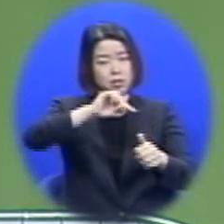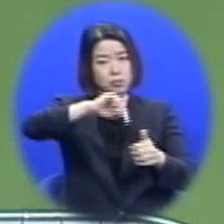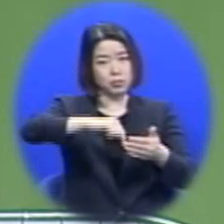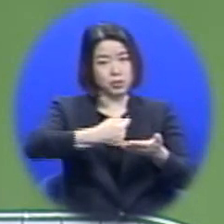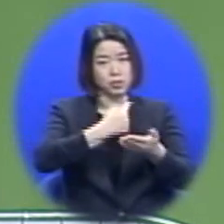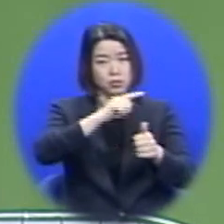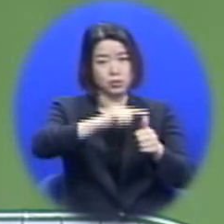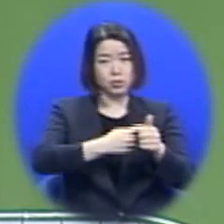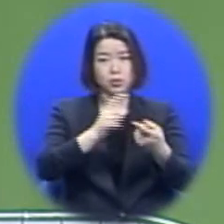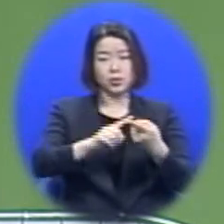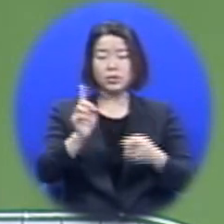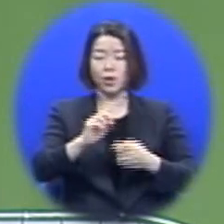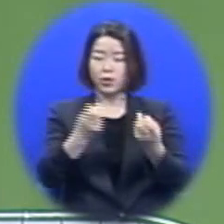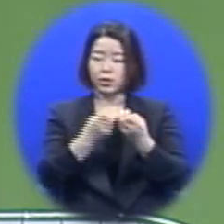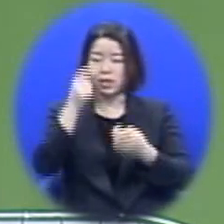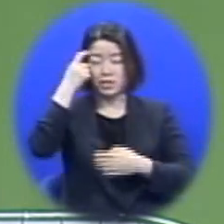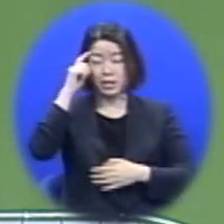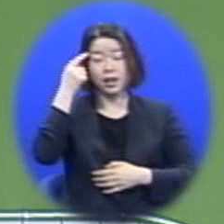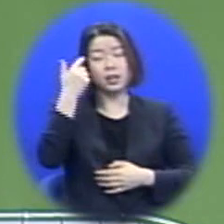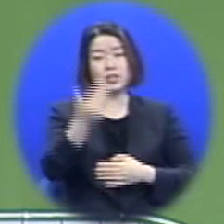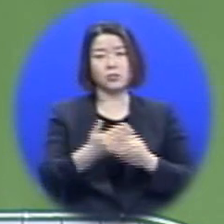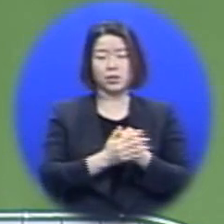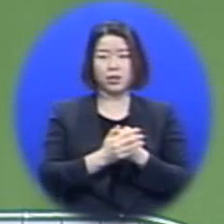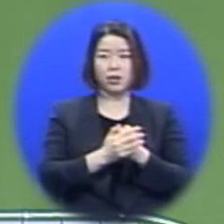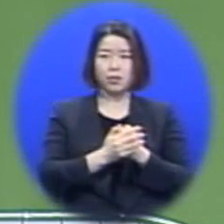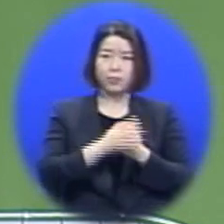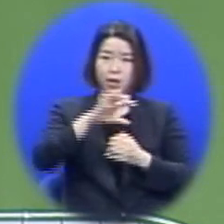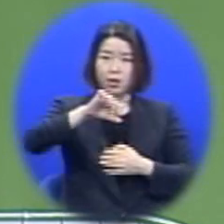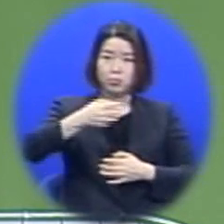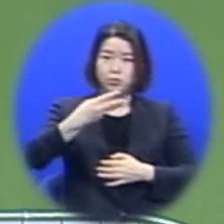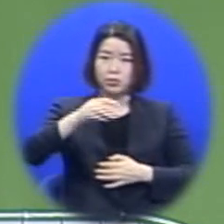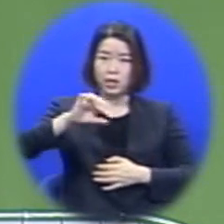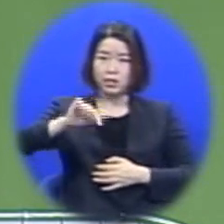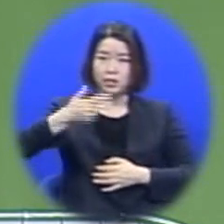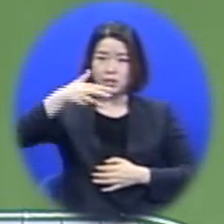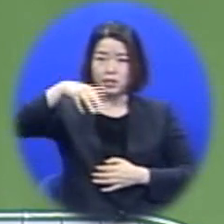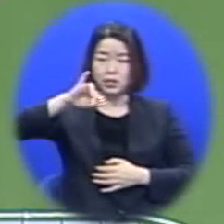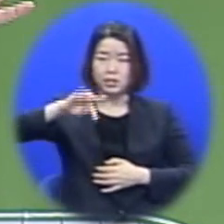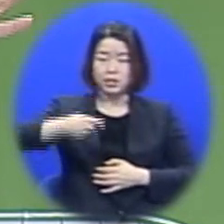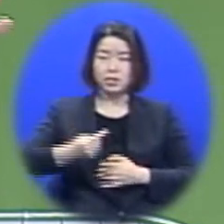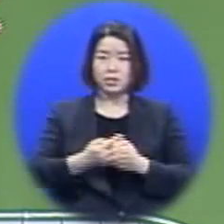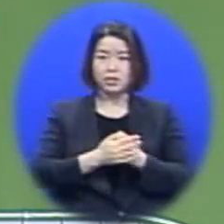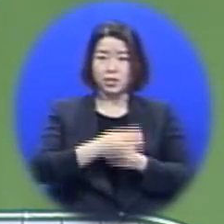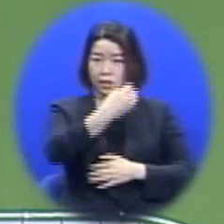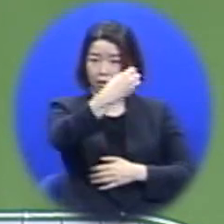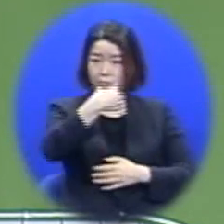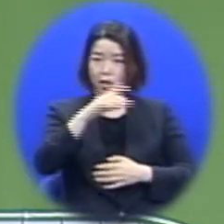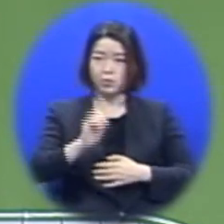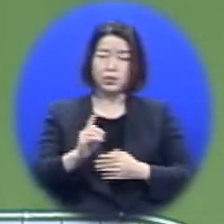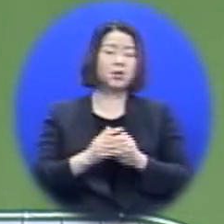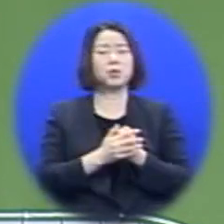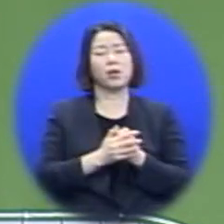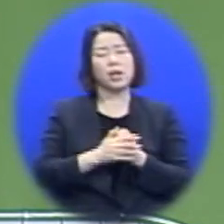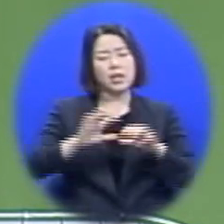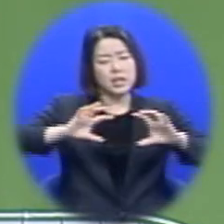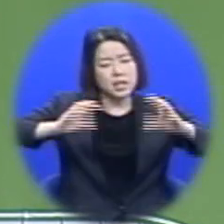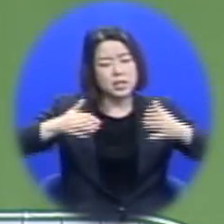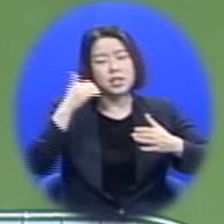생각하십니까? 그때 성 프랜시스가 금방 대답하기를, 나는 이 세상에서 모든 사람보다 더 악한